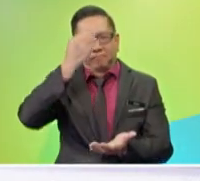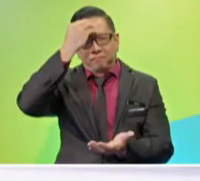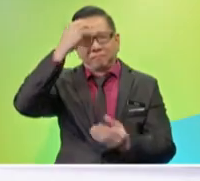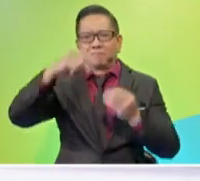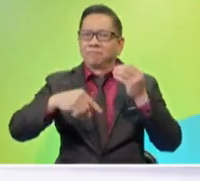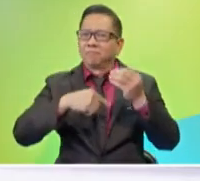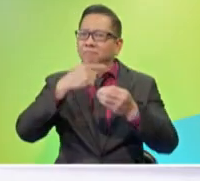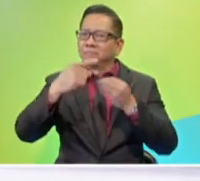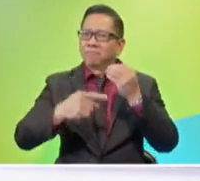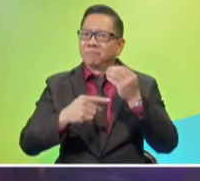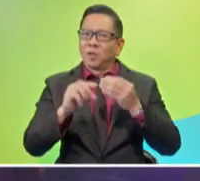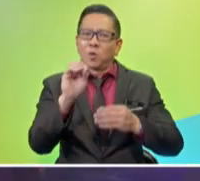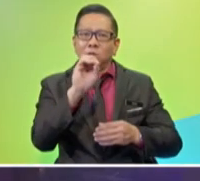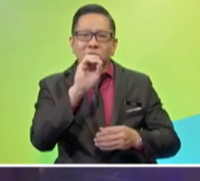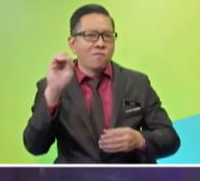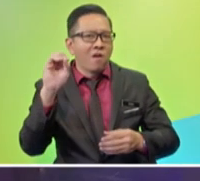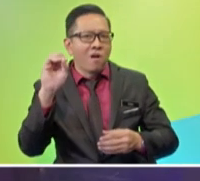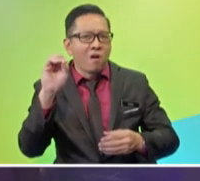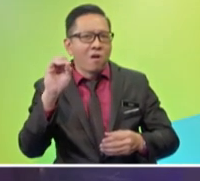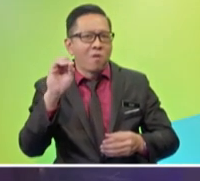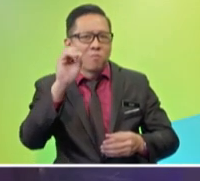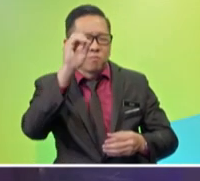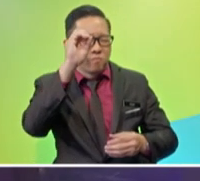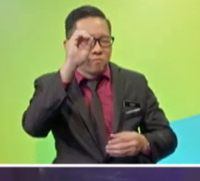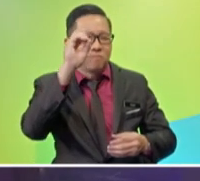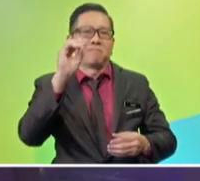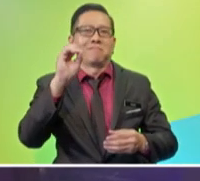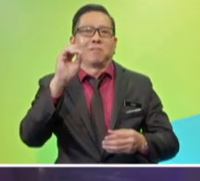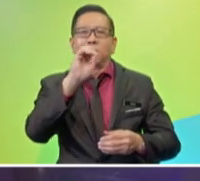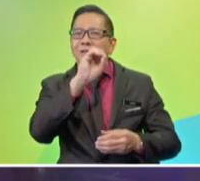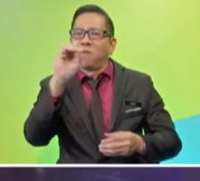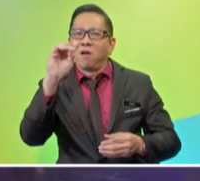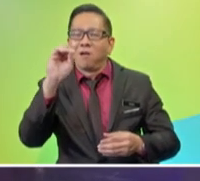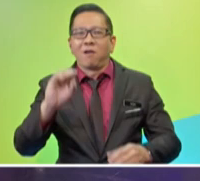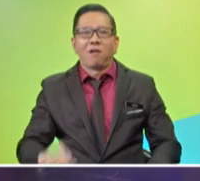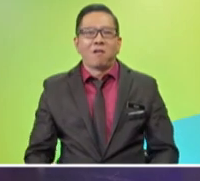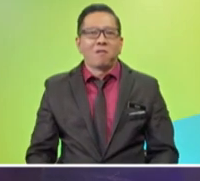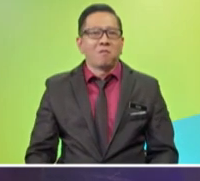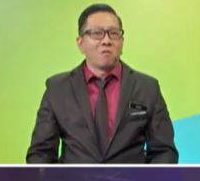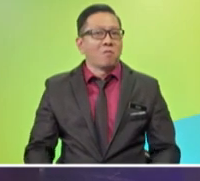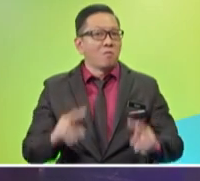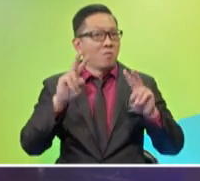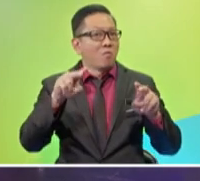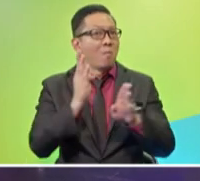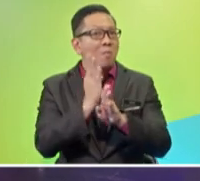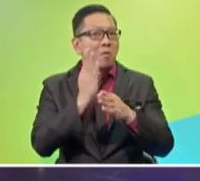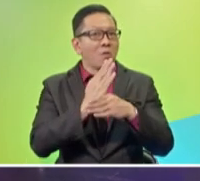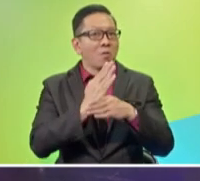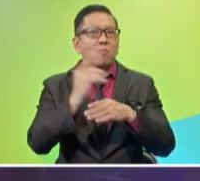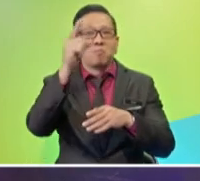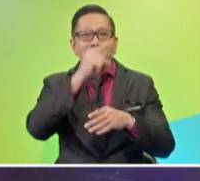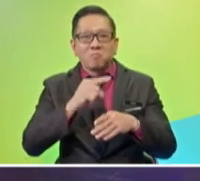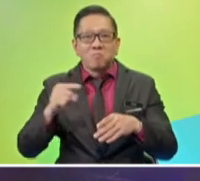Sifar. Betul, Sifar. Sifar, Sifar ni apa Cikgu? Seperti yang Mira tengok, bentuknya bulat saja kan?